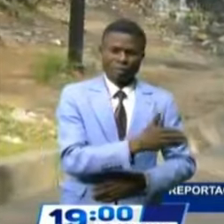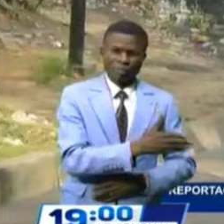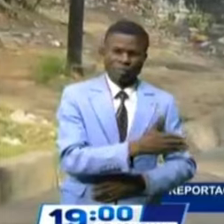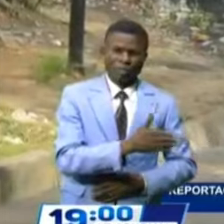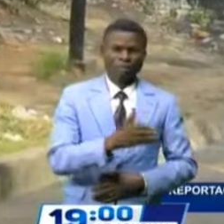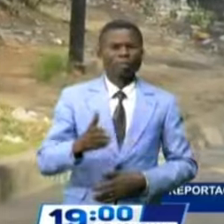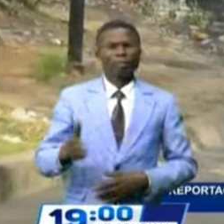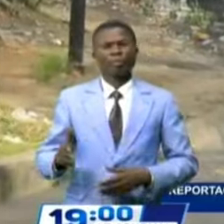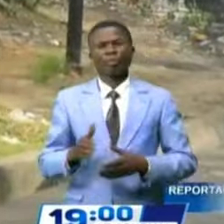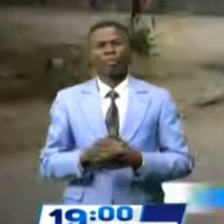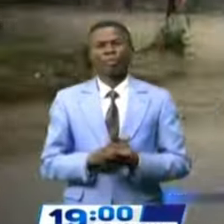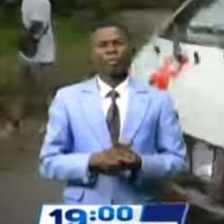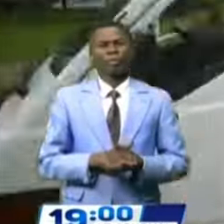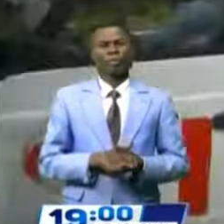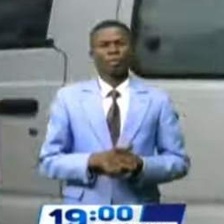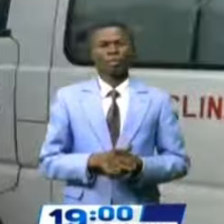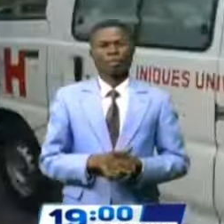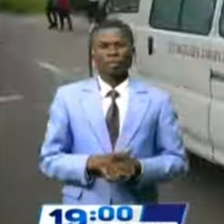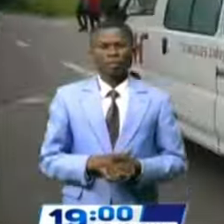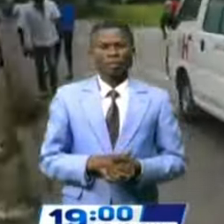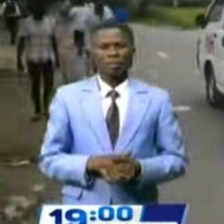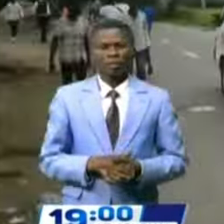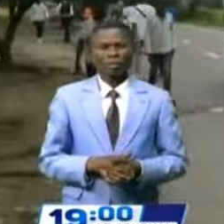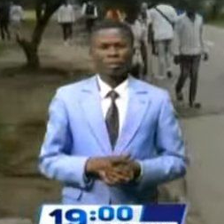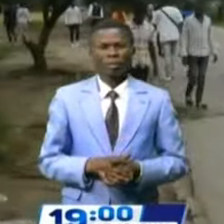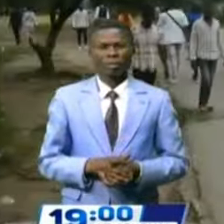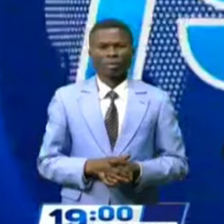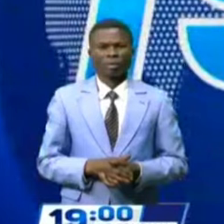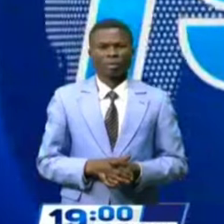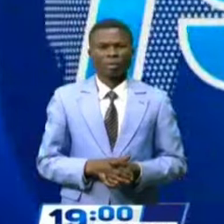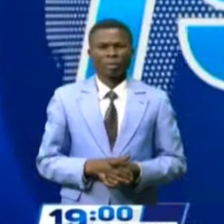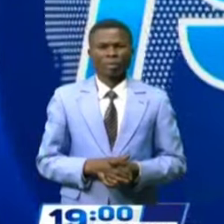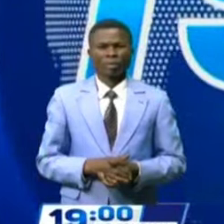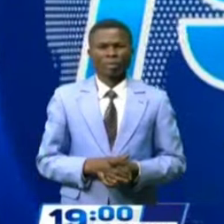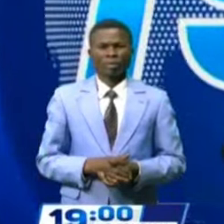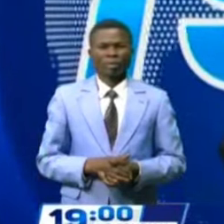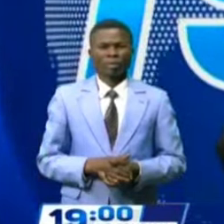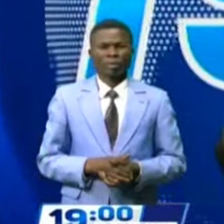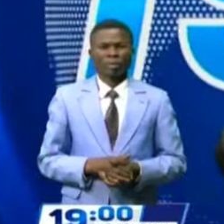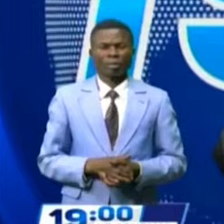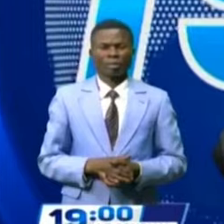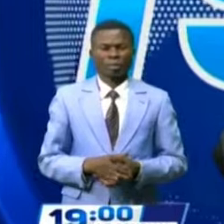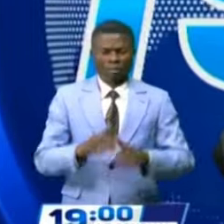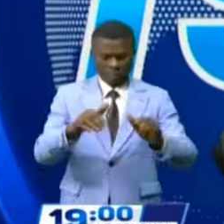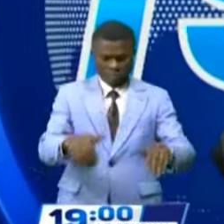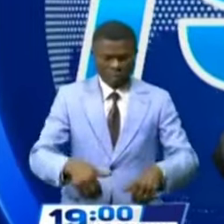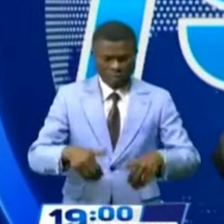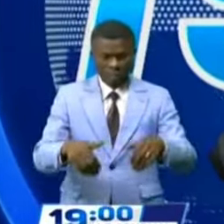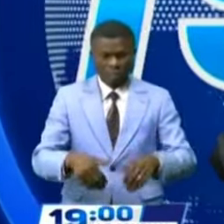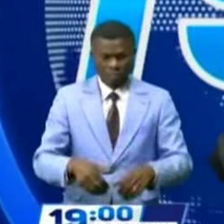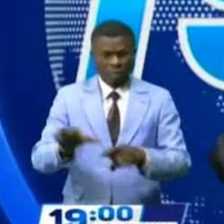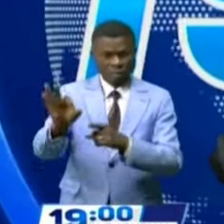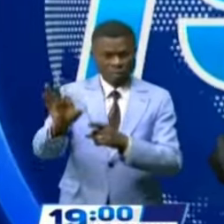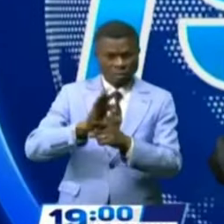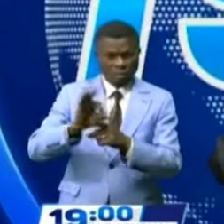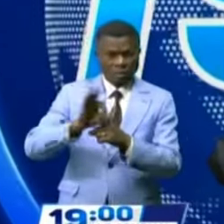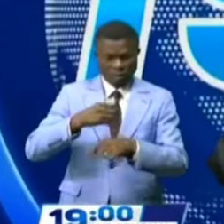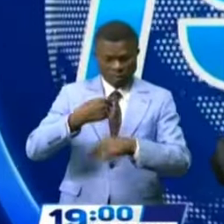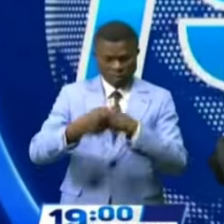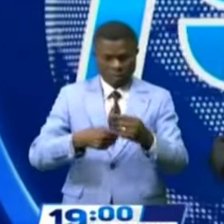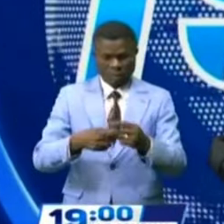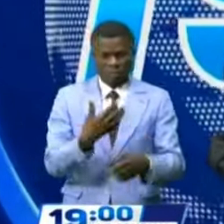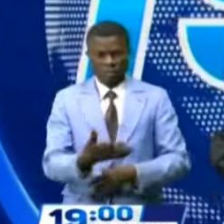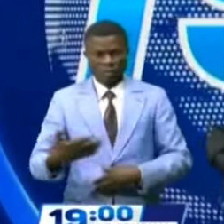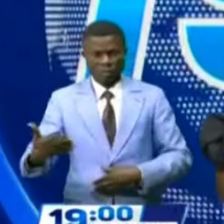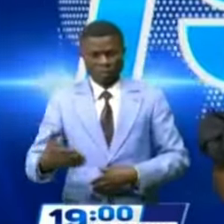gaz à effet de serre, dont les gaz carboniques par les véhicules. À l'agriculture, un atelier de formation sur les